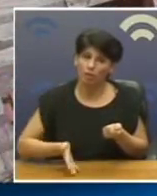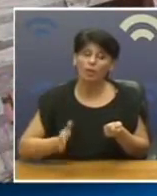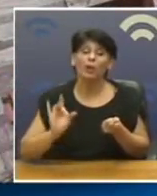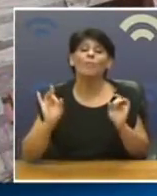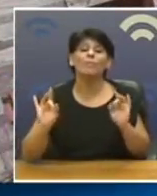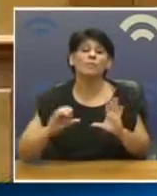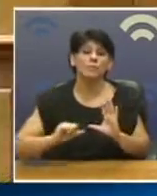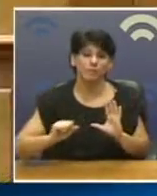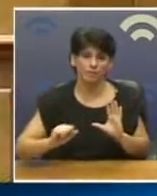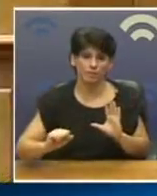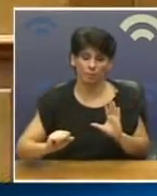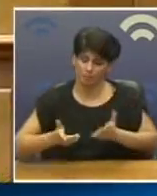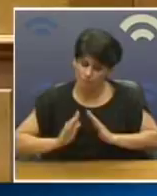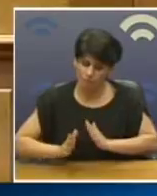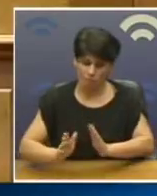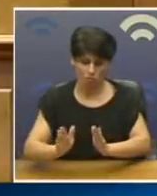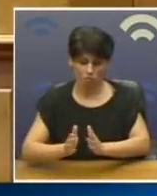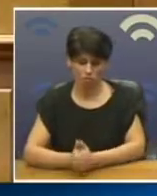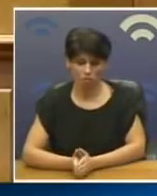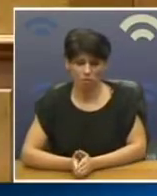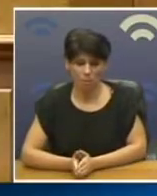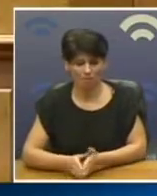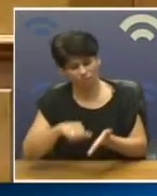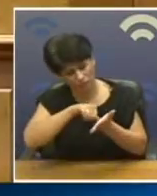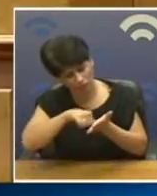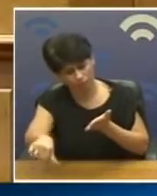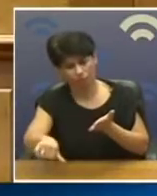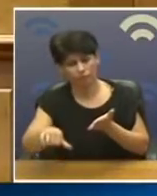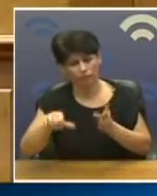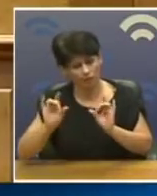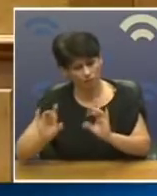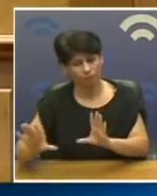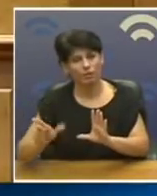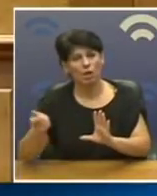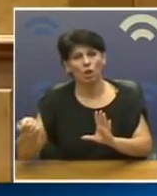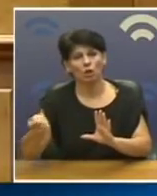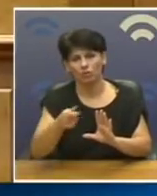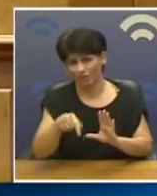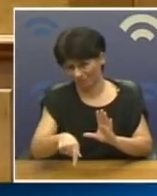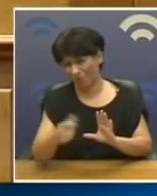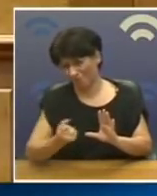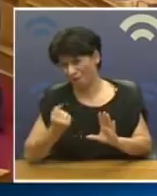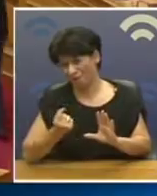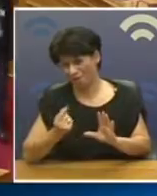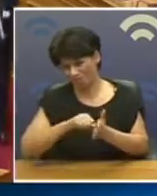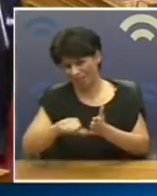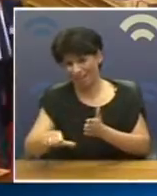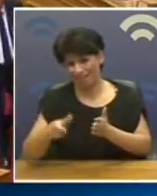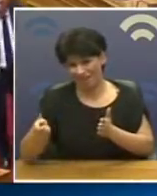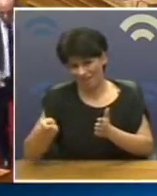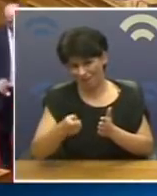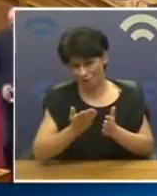φόβο να προχωρήσουν σε διαγραφές και αφέσεις χρεών. Αλήθεια, αυτό είναι ο πόνος σας.